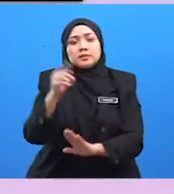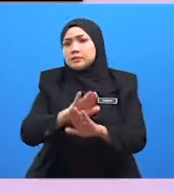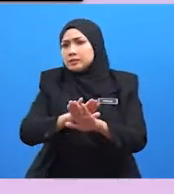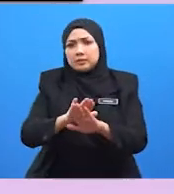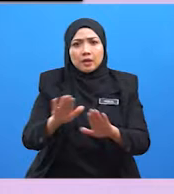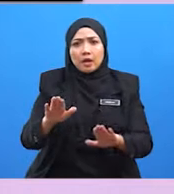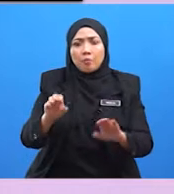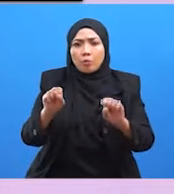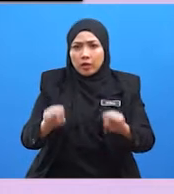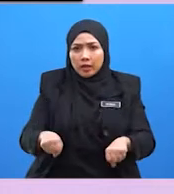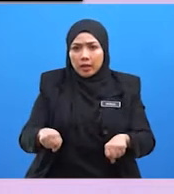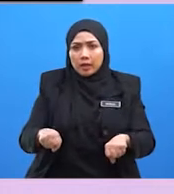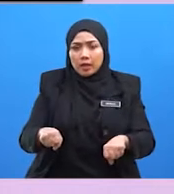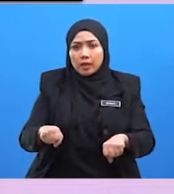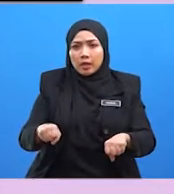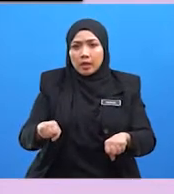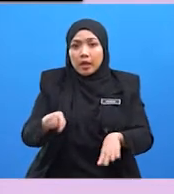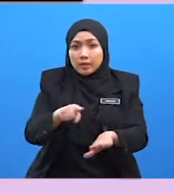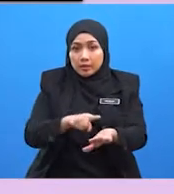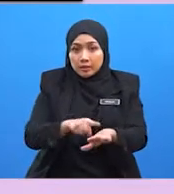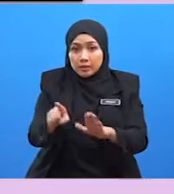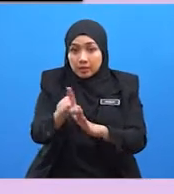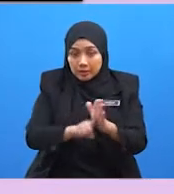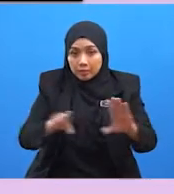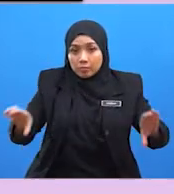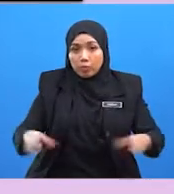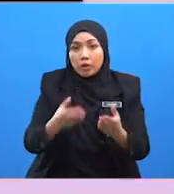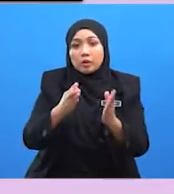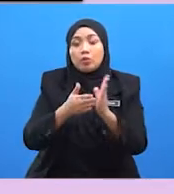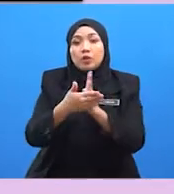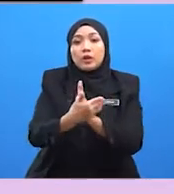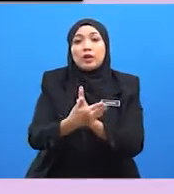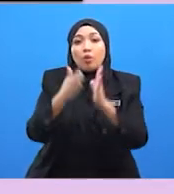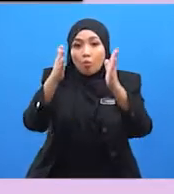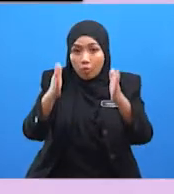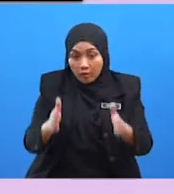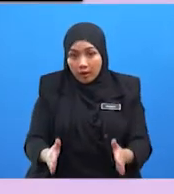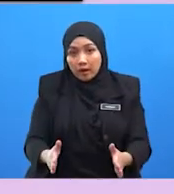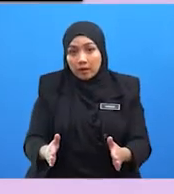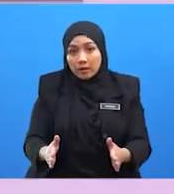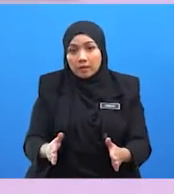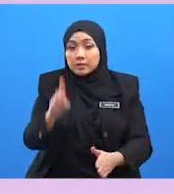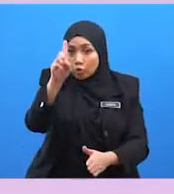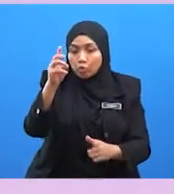tidak mampu dilakukan oleh tenaga buruh 1 markah.